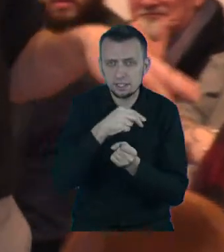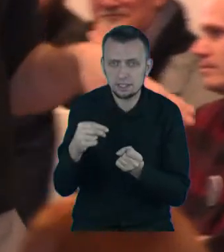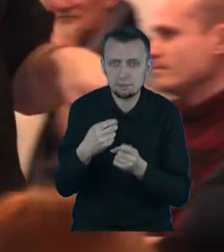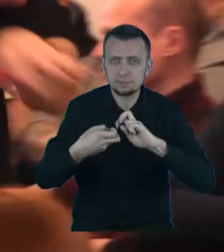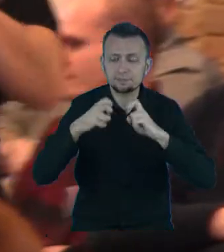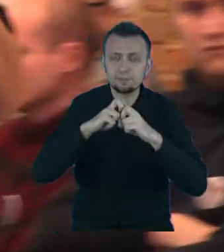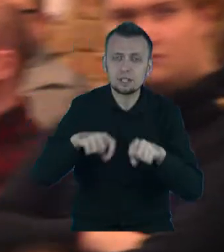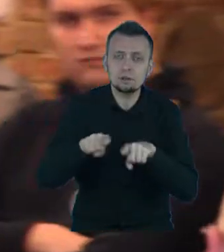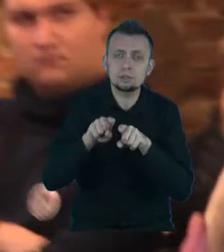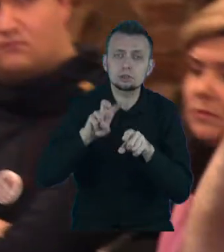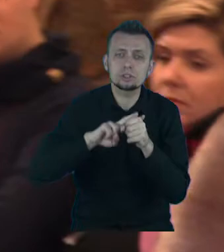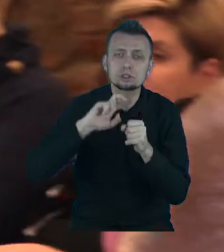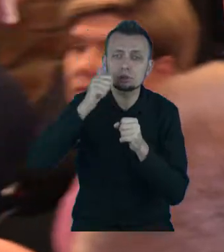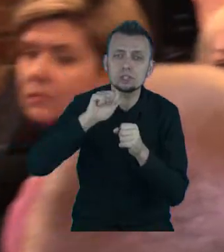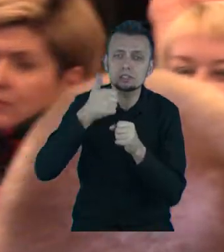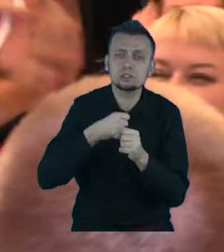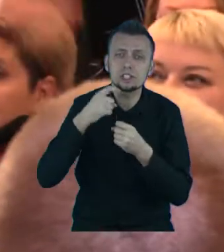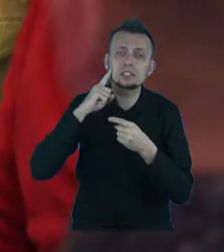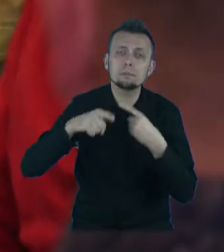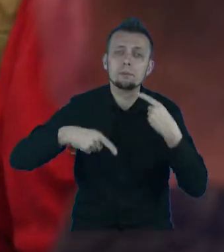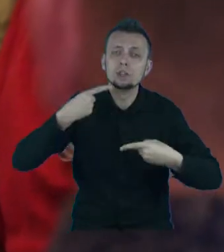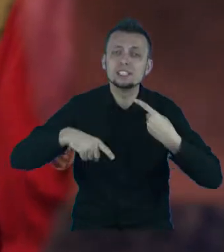zajmują się politycy, bo politycy zajęci